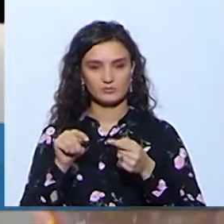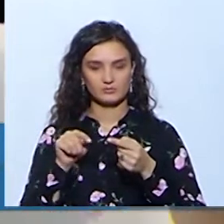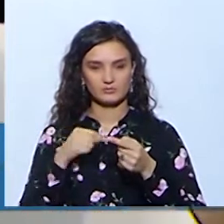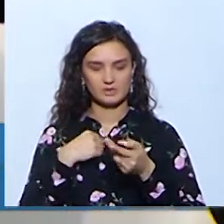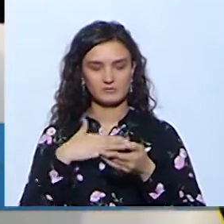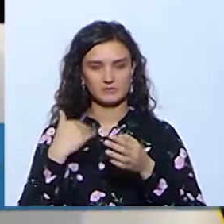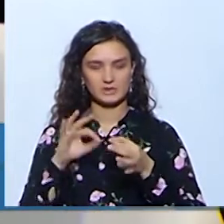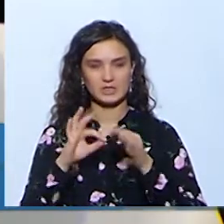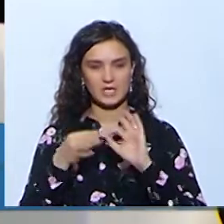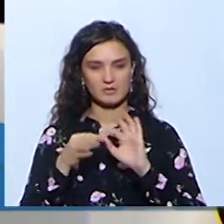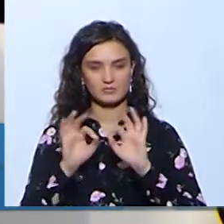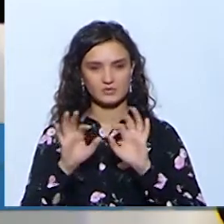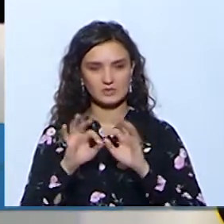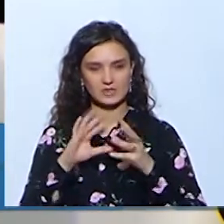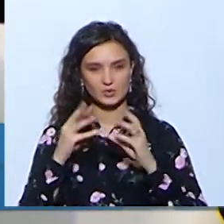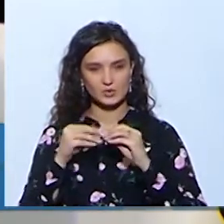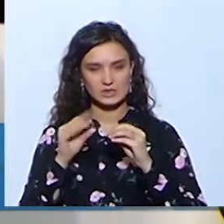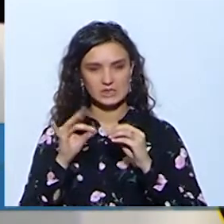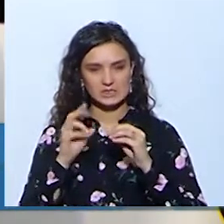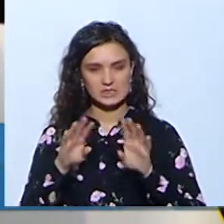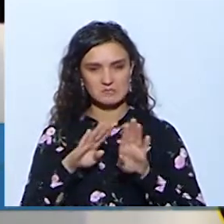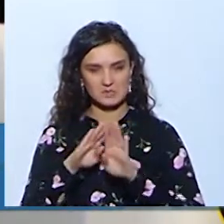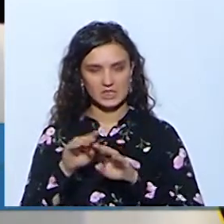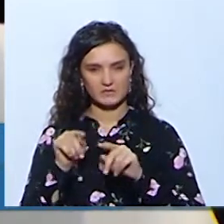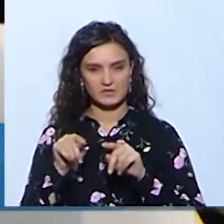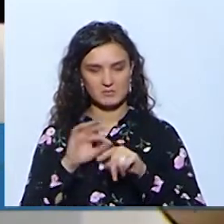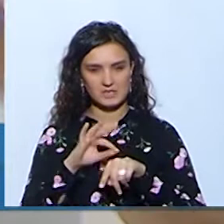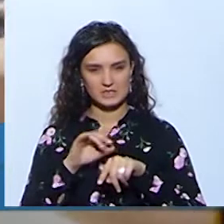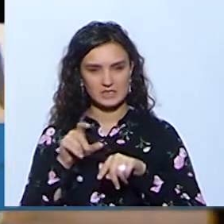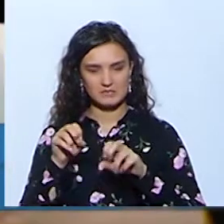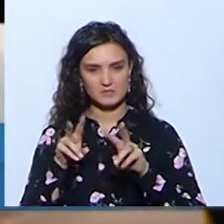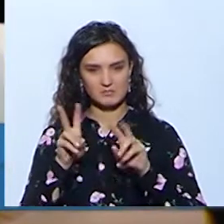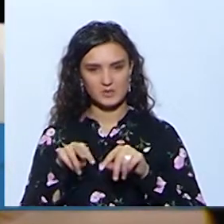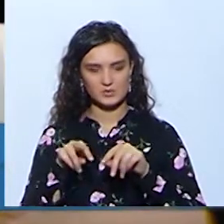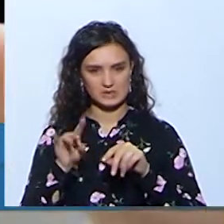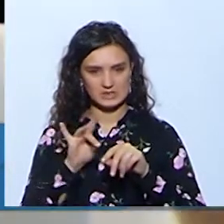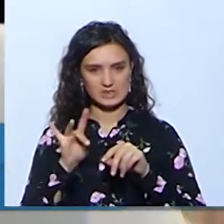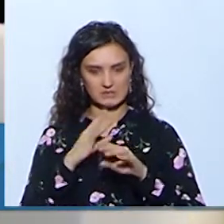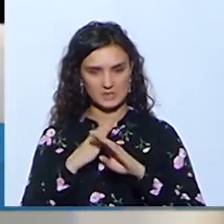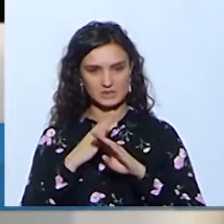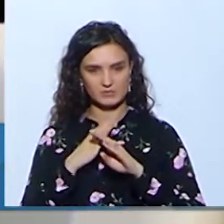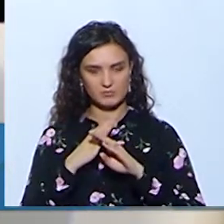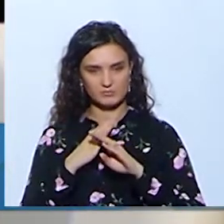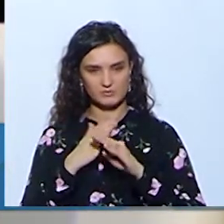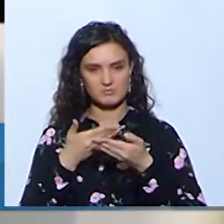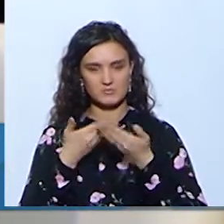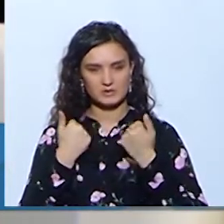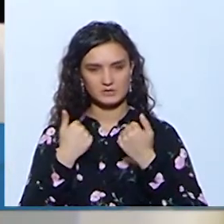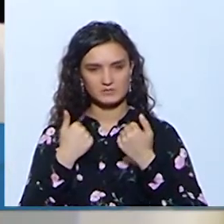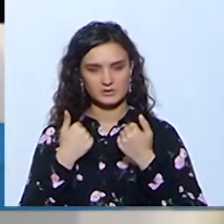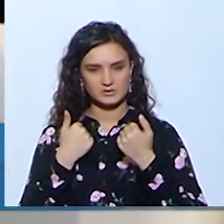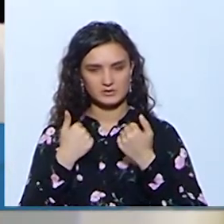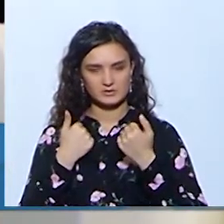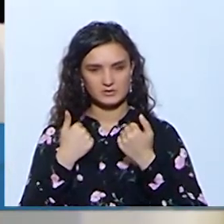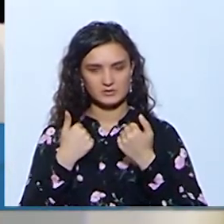არ მინდა ძალიან დეტალებში გავრმავდე საერთოდ რისკის მიხედვით პაციენტები. სპეციალური ცხრილი არსებობს, მარტივი არა ქვია